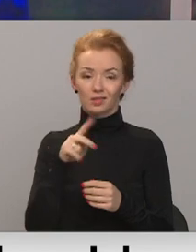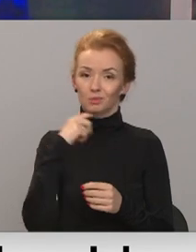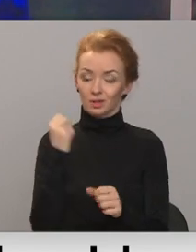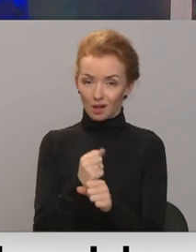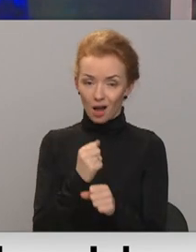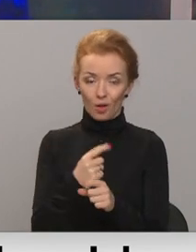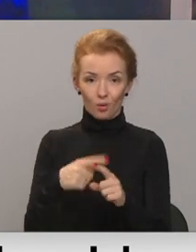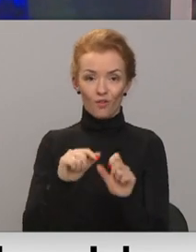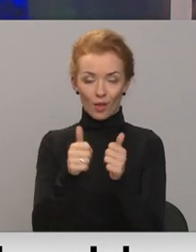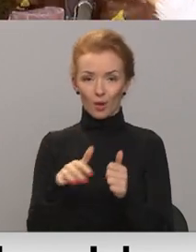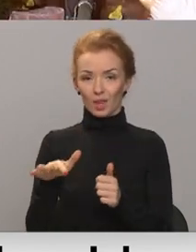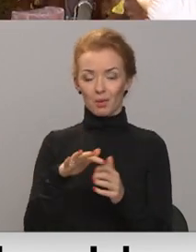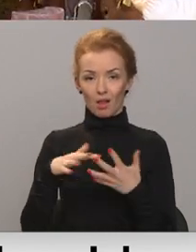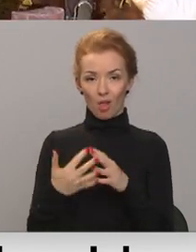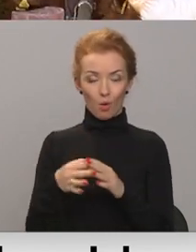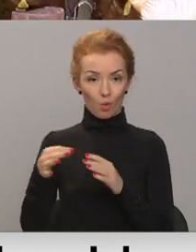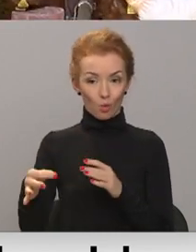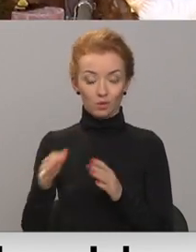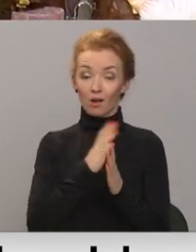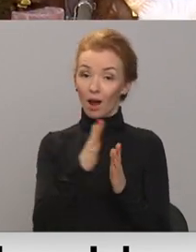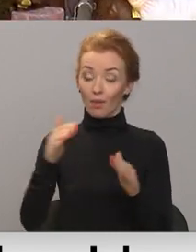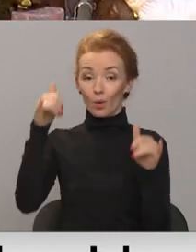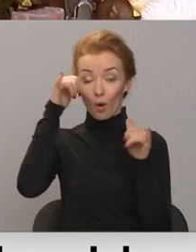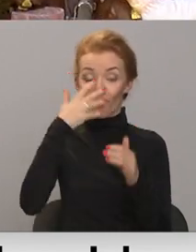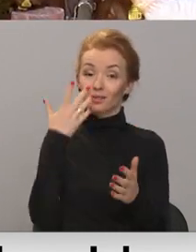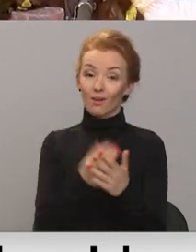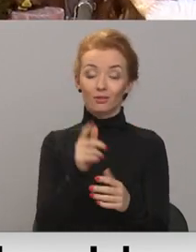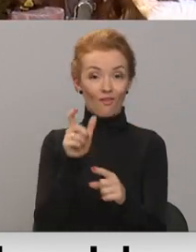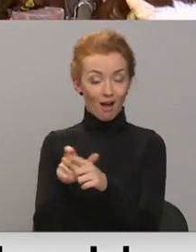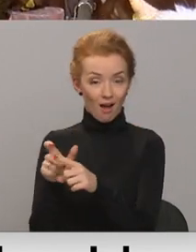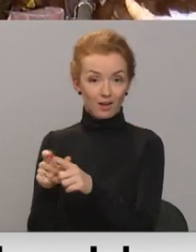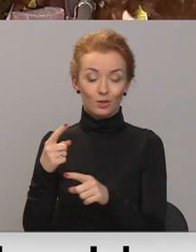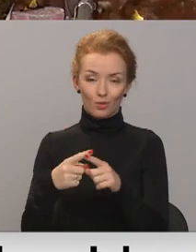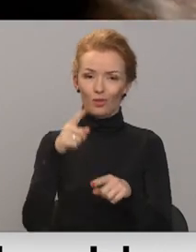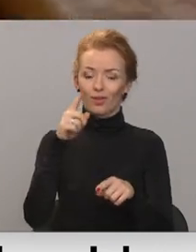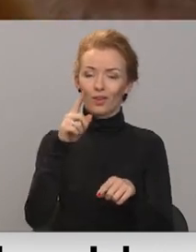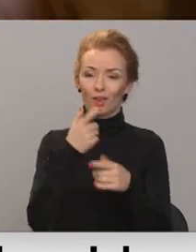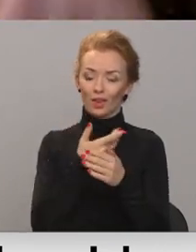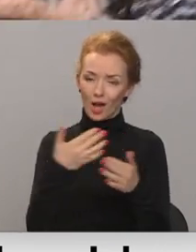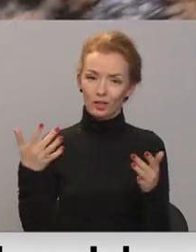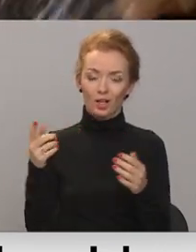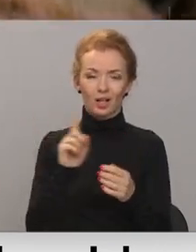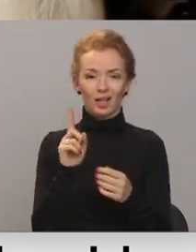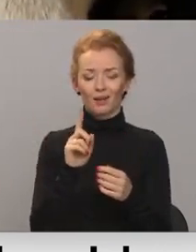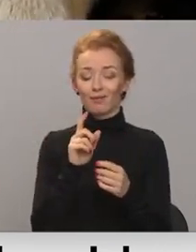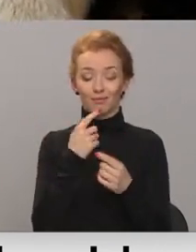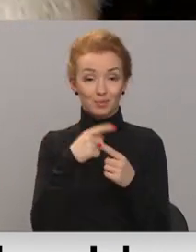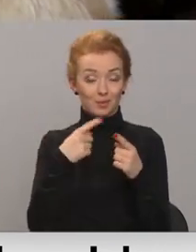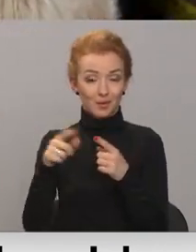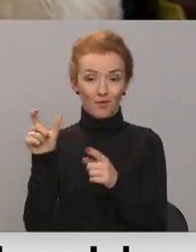veidot ģimeni laukos. Katrai gulvei ir savs vārds, un tie vārdi ir dažne dažādi. Ir Jeruzaleme,